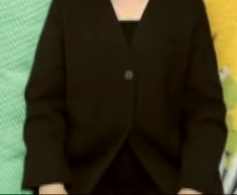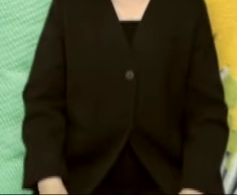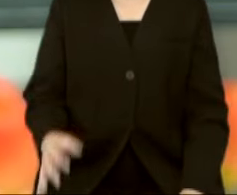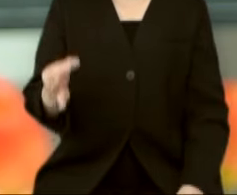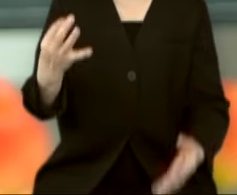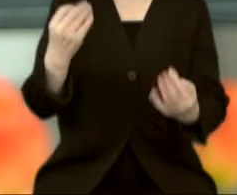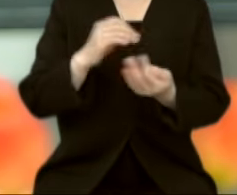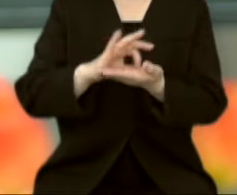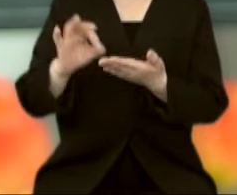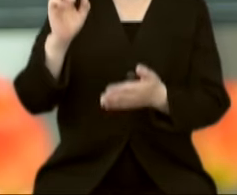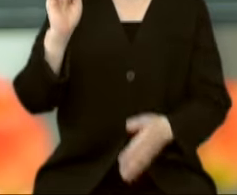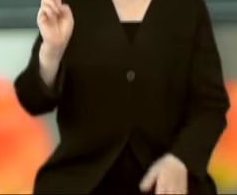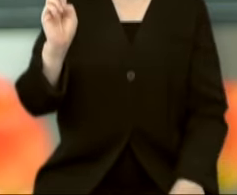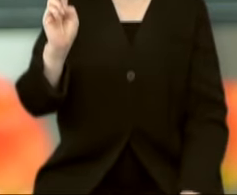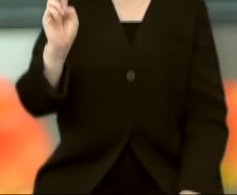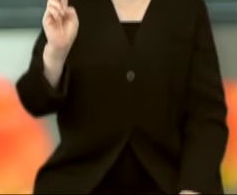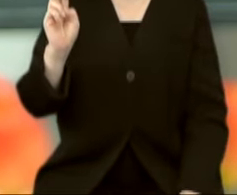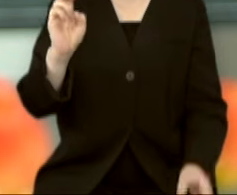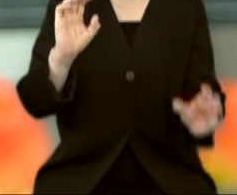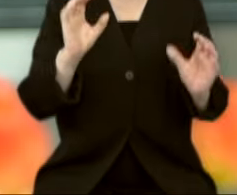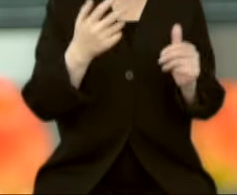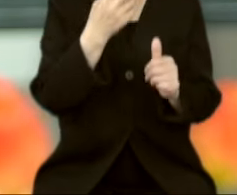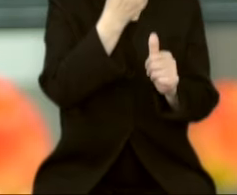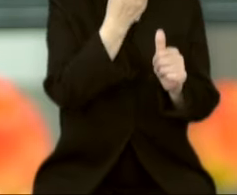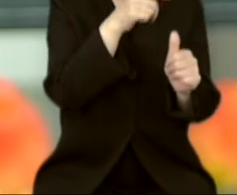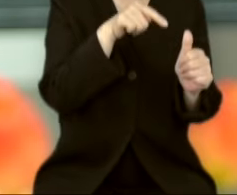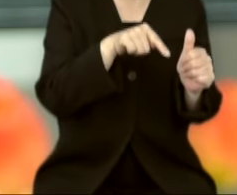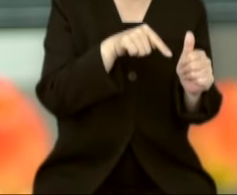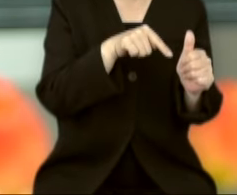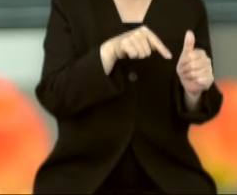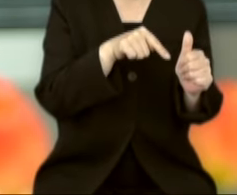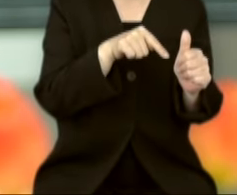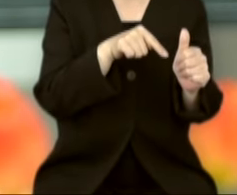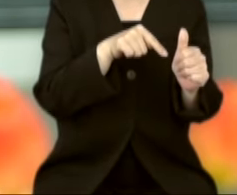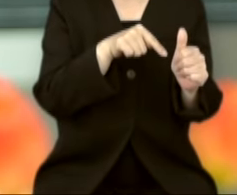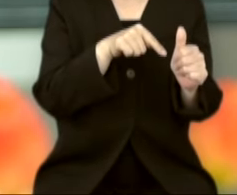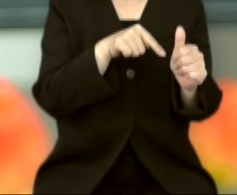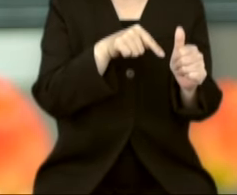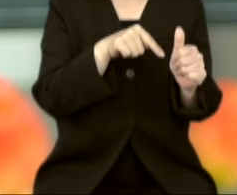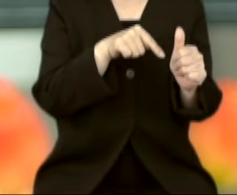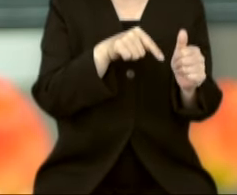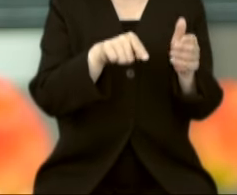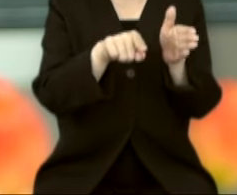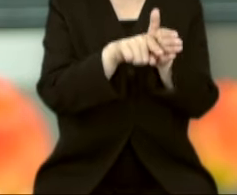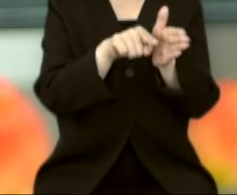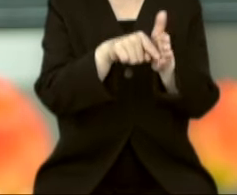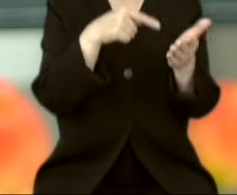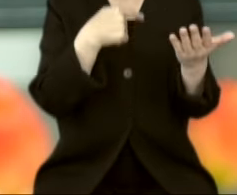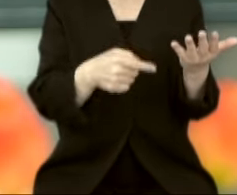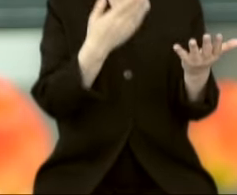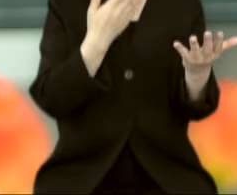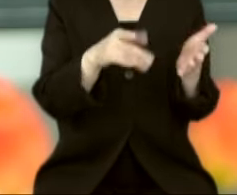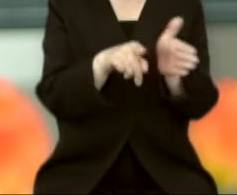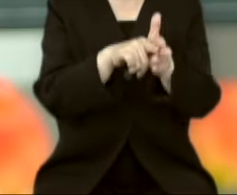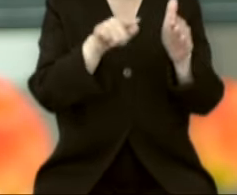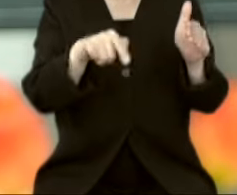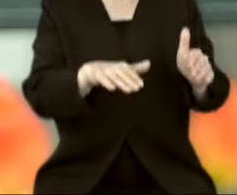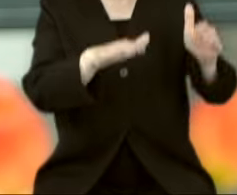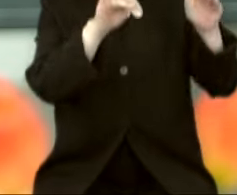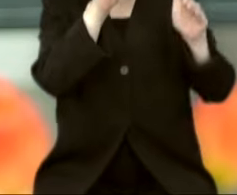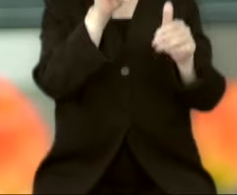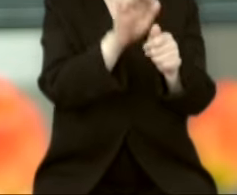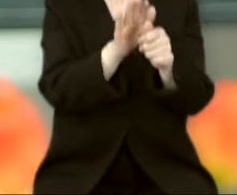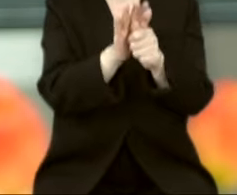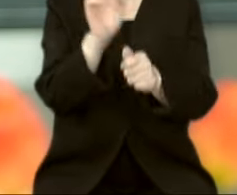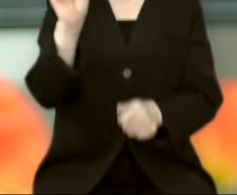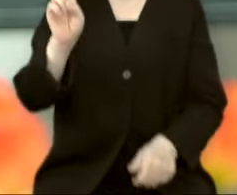비용이 엄청 많이 들겠어요. 그리고 타가소는 또 아이들한테 신앙도 또 가르쳐주고 믿음 안에서 네. 클 수 있게